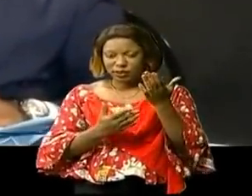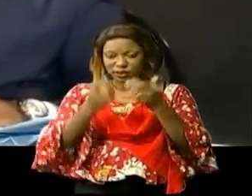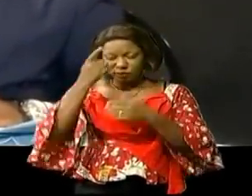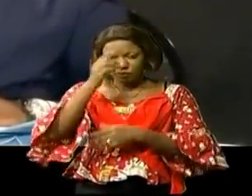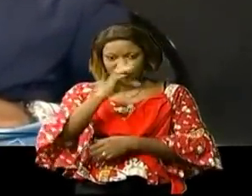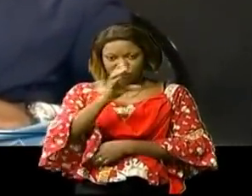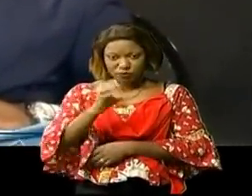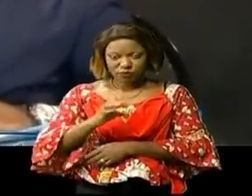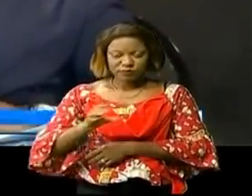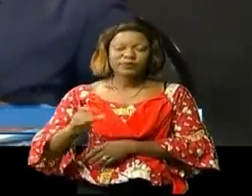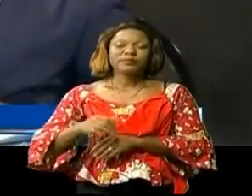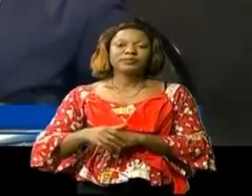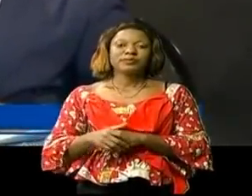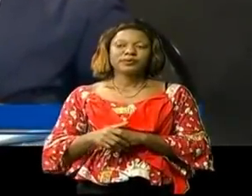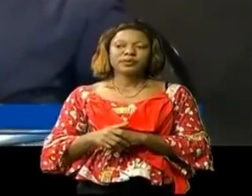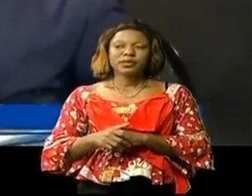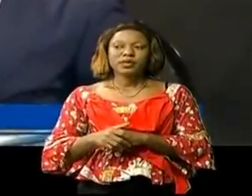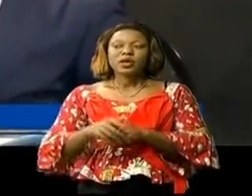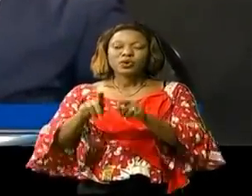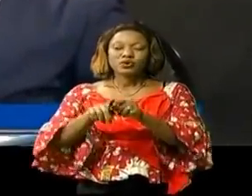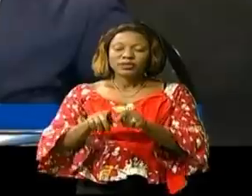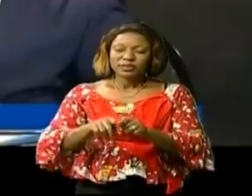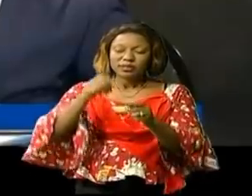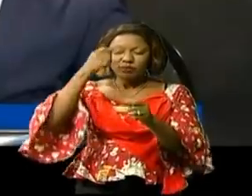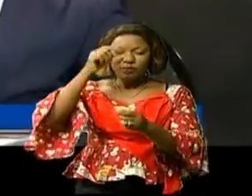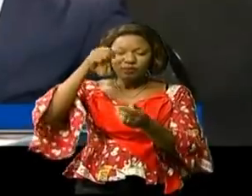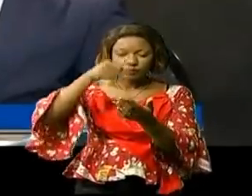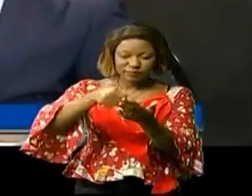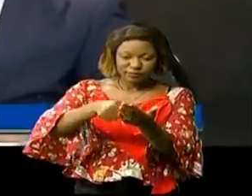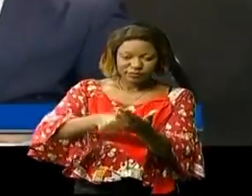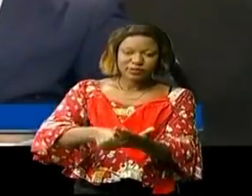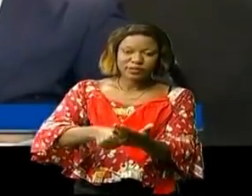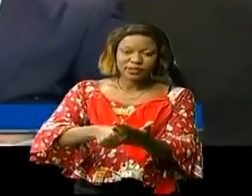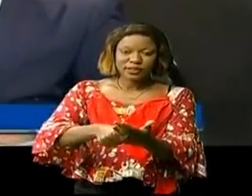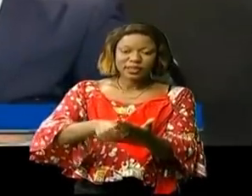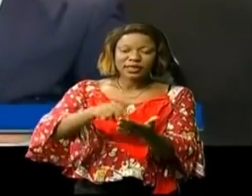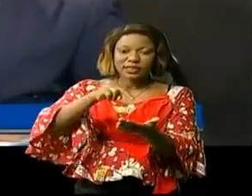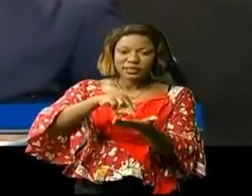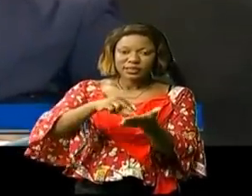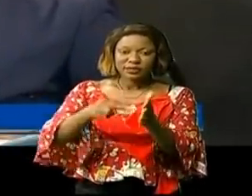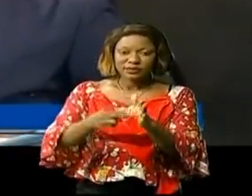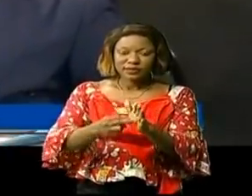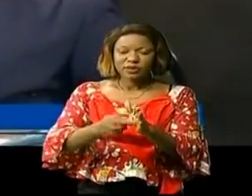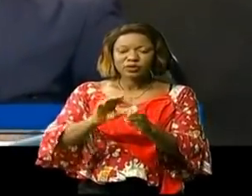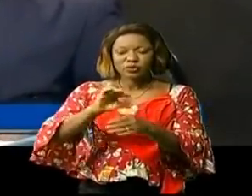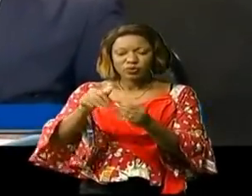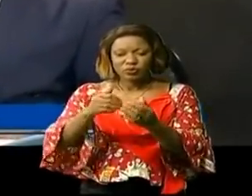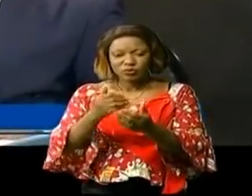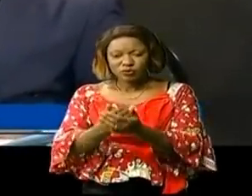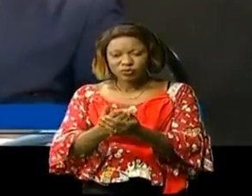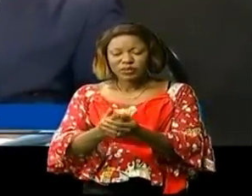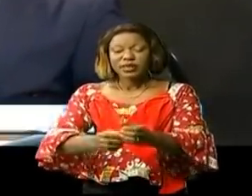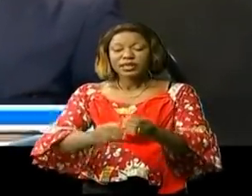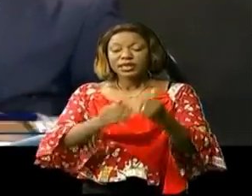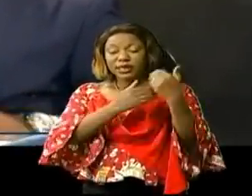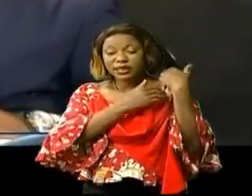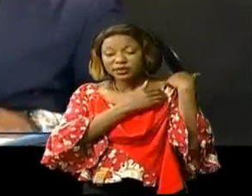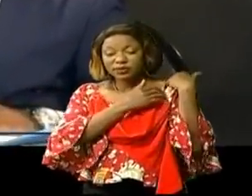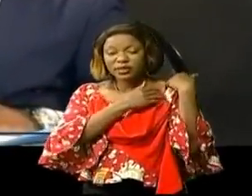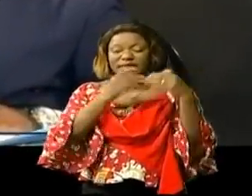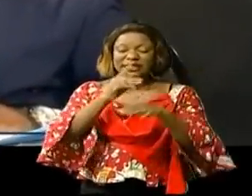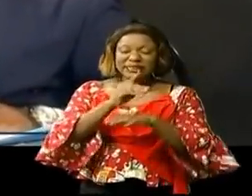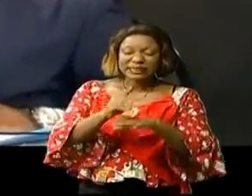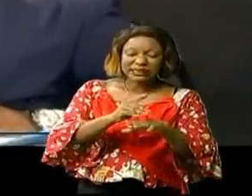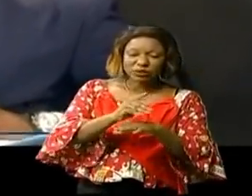Résultant principalement de la fiscalité et de l'emprunt, ces ressources conditionnent toutes les interventions des autorités des collectivités